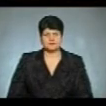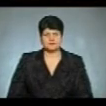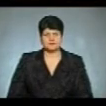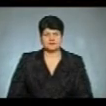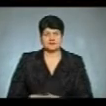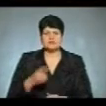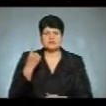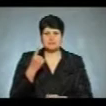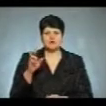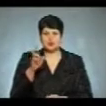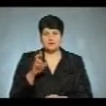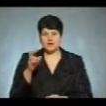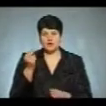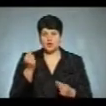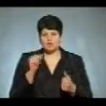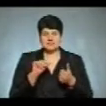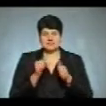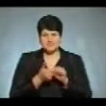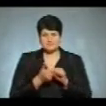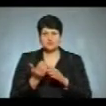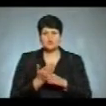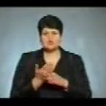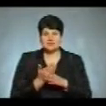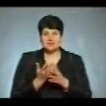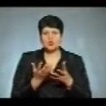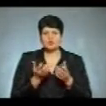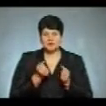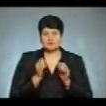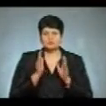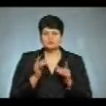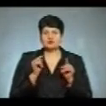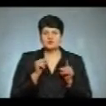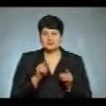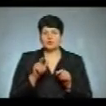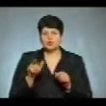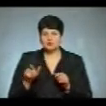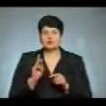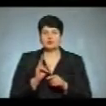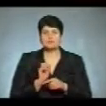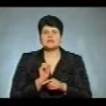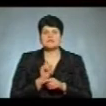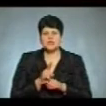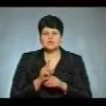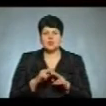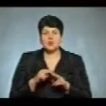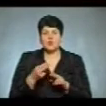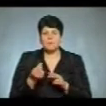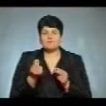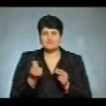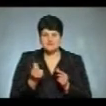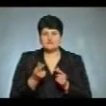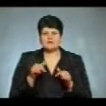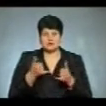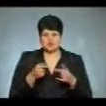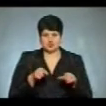З 1 березня гроші замість звичних субсидій отримуватимуть ті люди, яким призначили компенсацію на нинішній